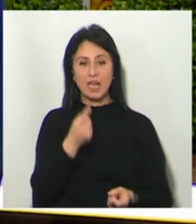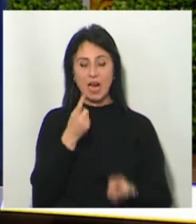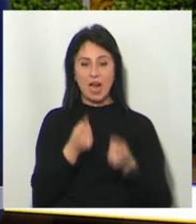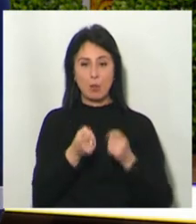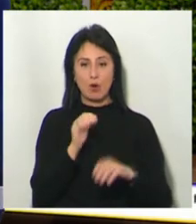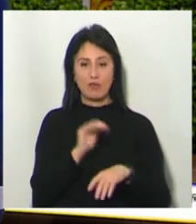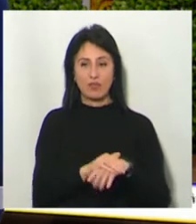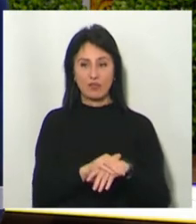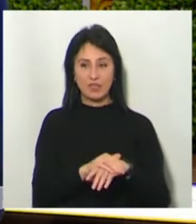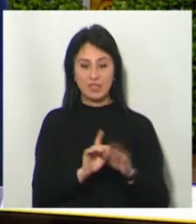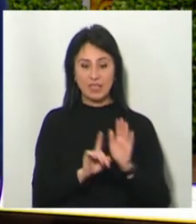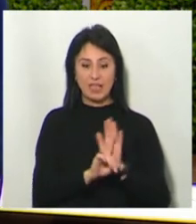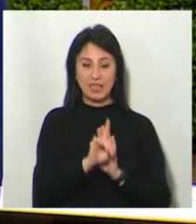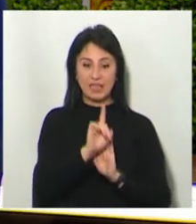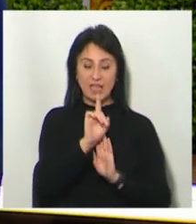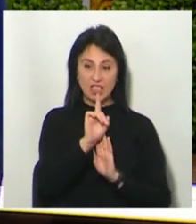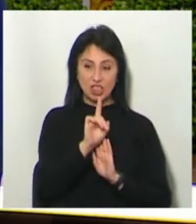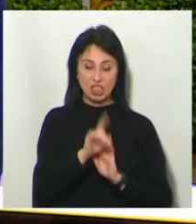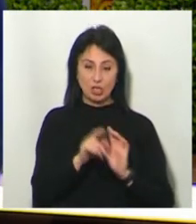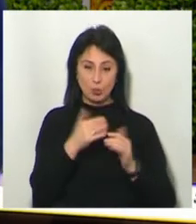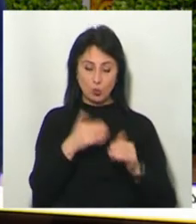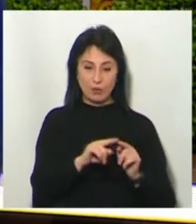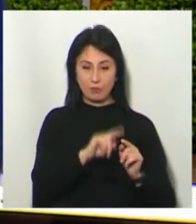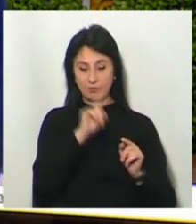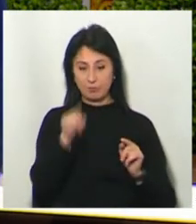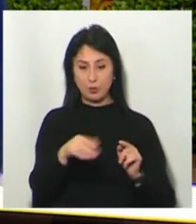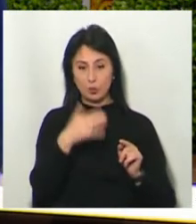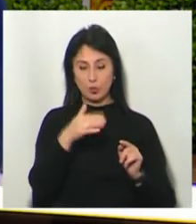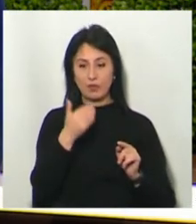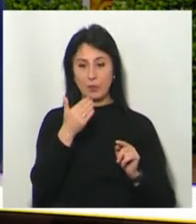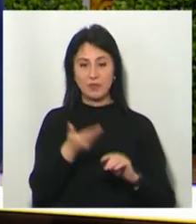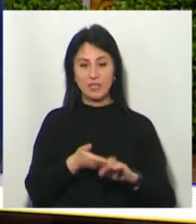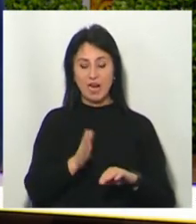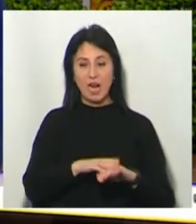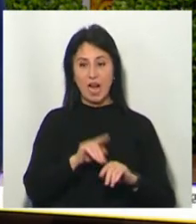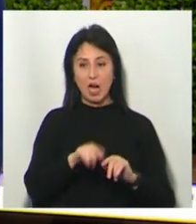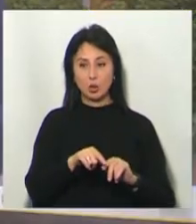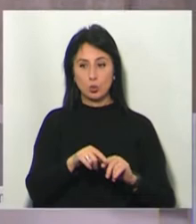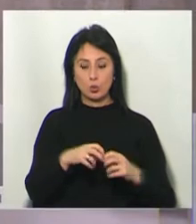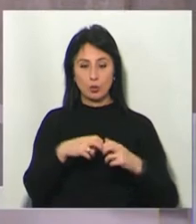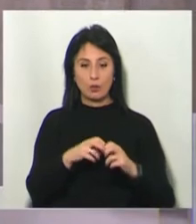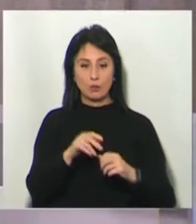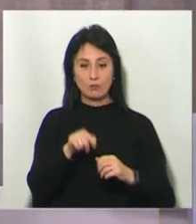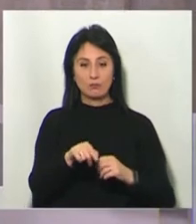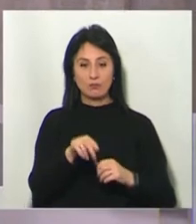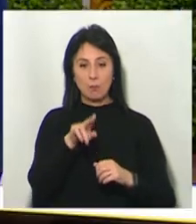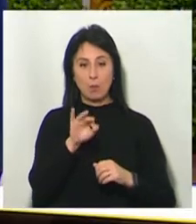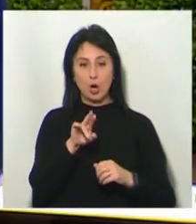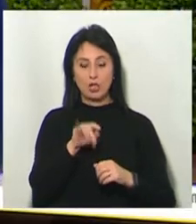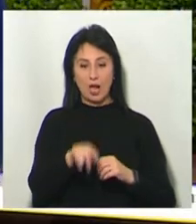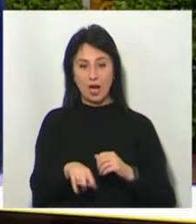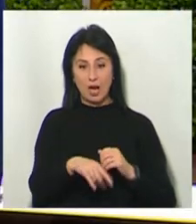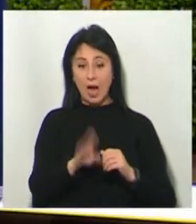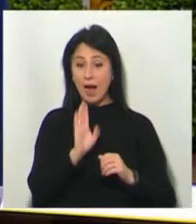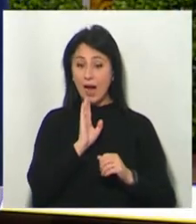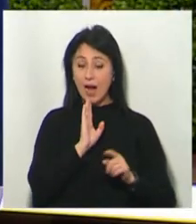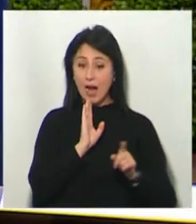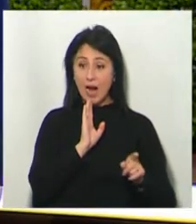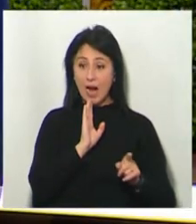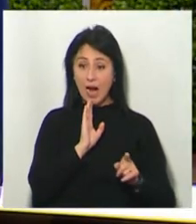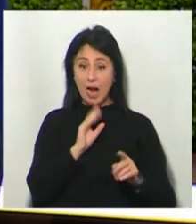გამოვლინდეს დასაწყისში ჰიპერურიკემია და შემდგომში უკვე მისი გართულების სახით პოდაგრა. მაგრამ